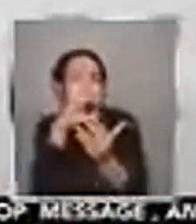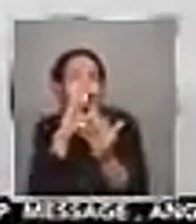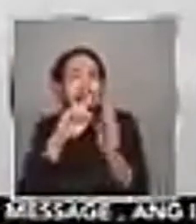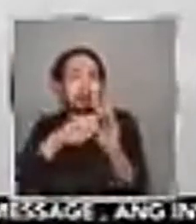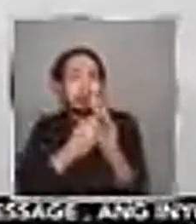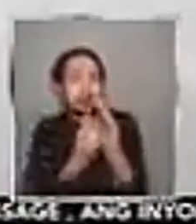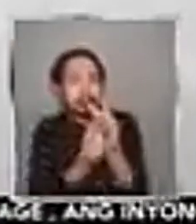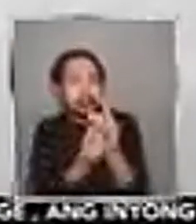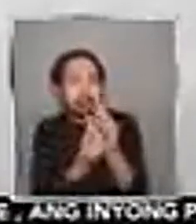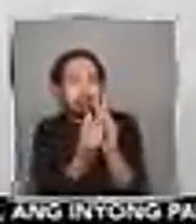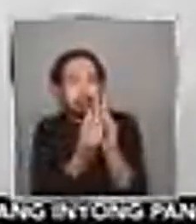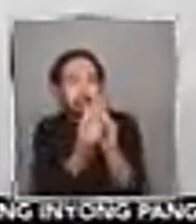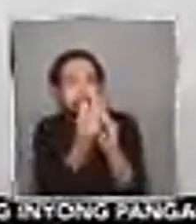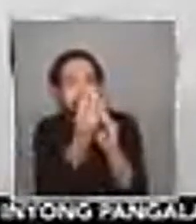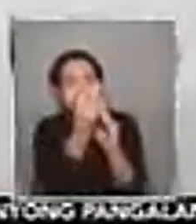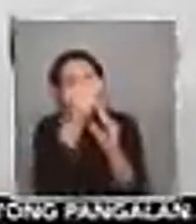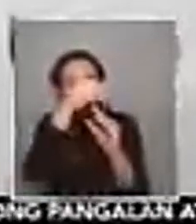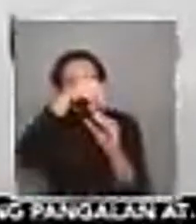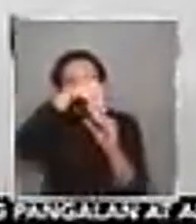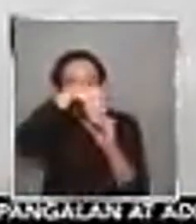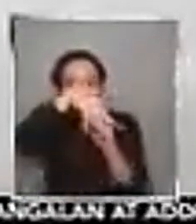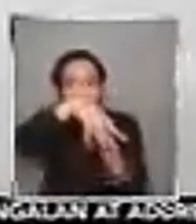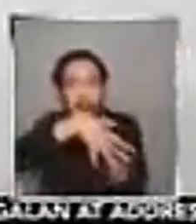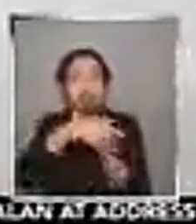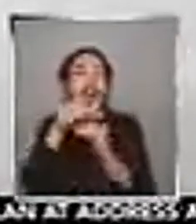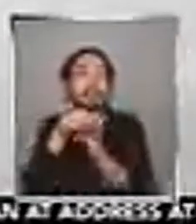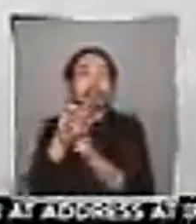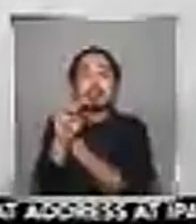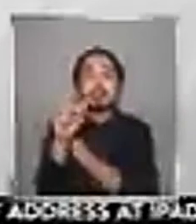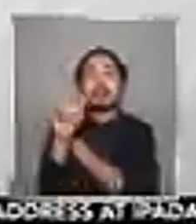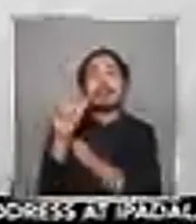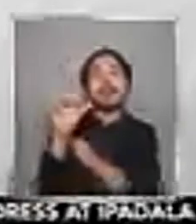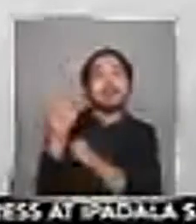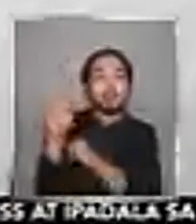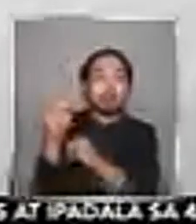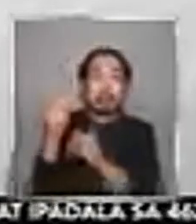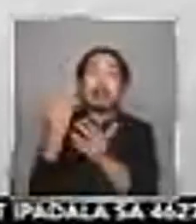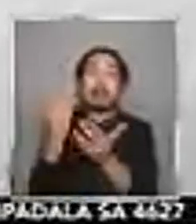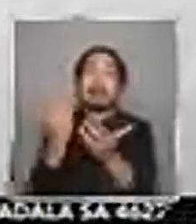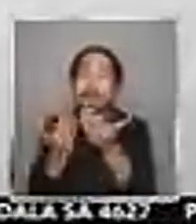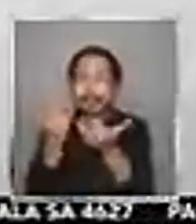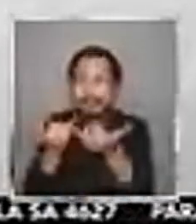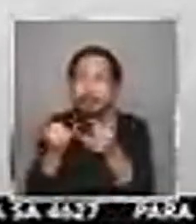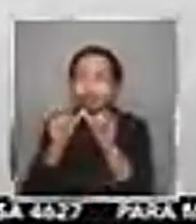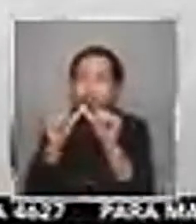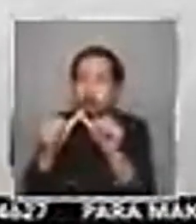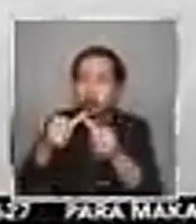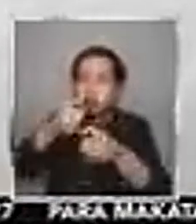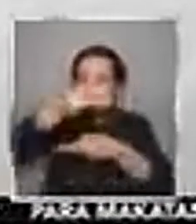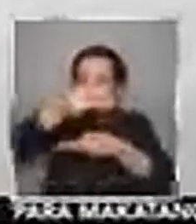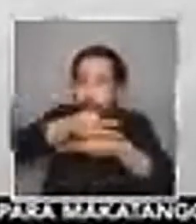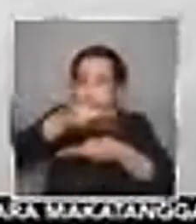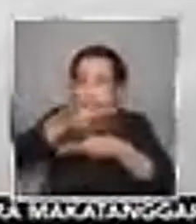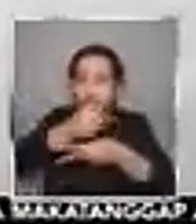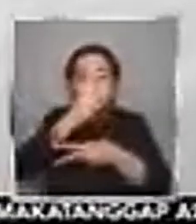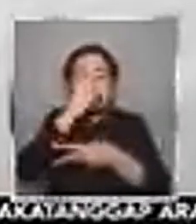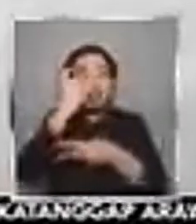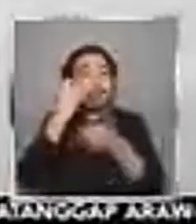volcanic activity mismo, ito pong Mayon Volcano sa Albay ang ating tinitingnan ng mabuti. Kasi nga po patuloy yung